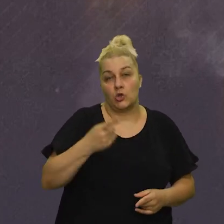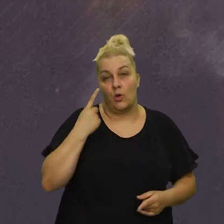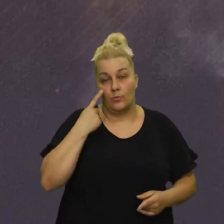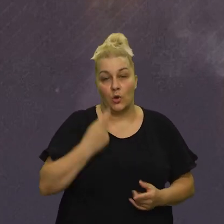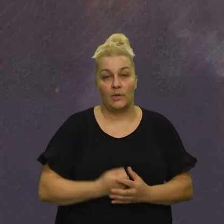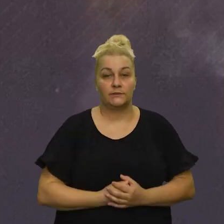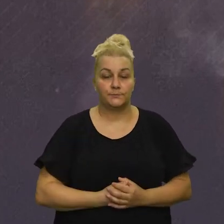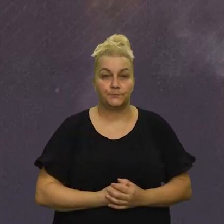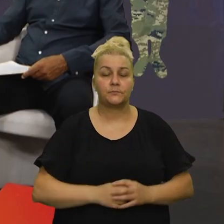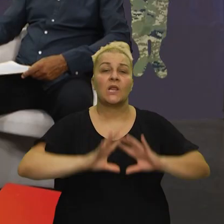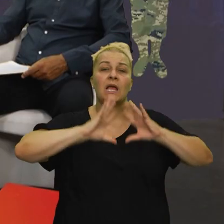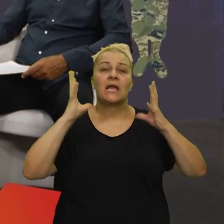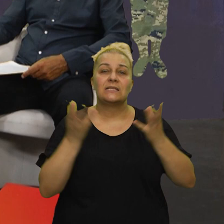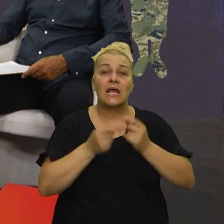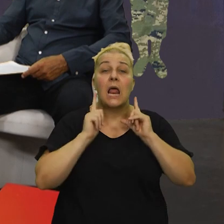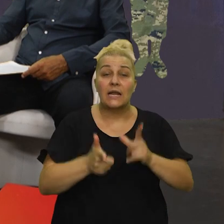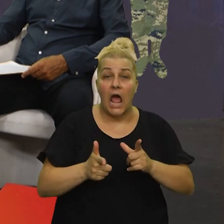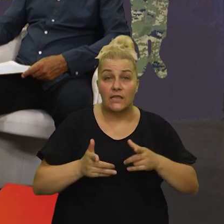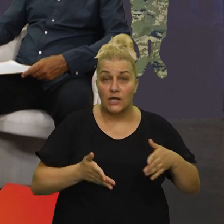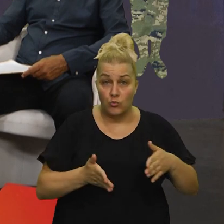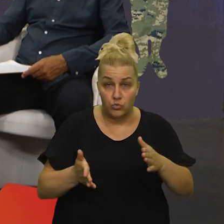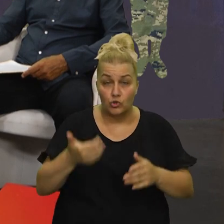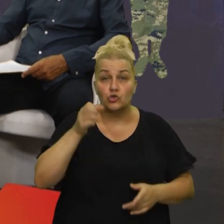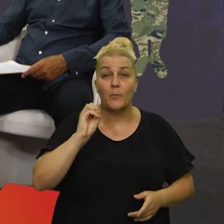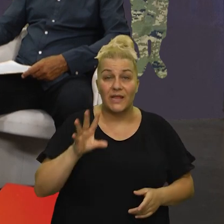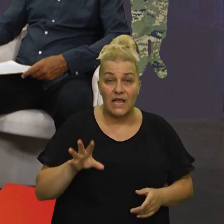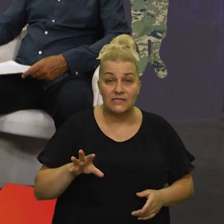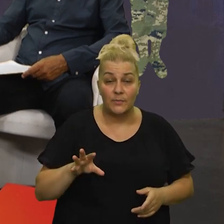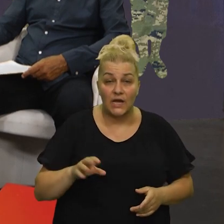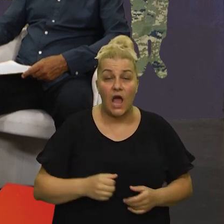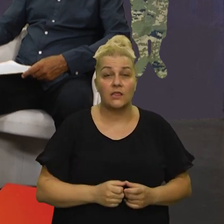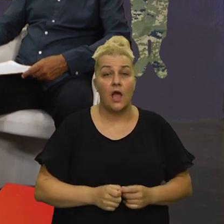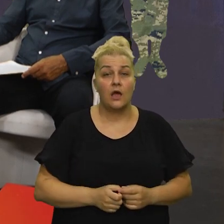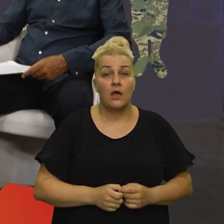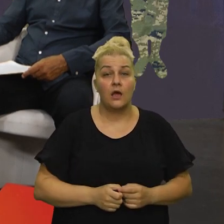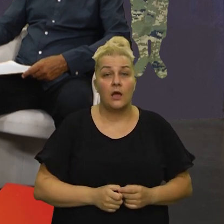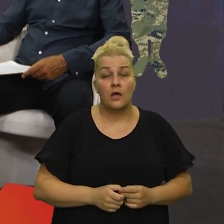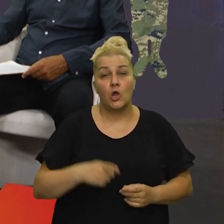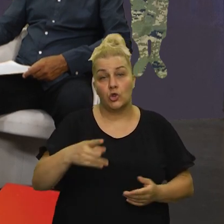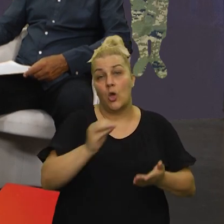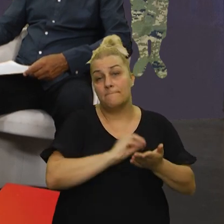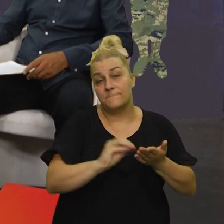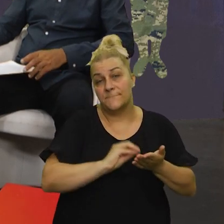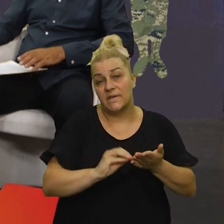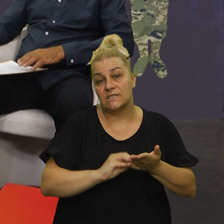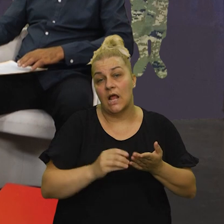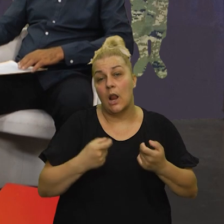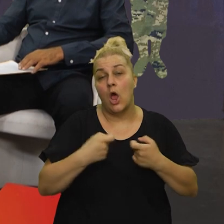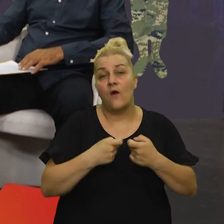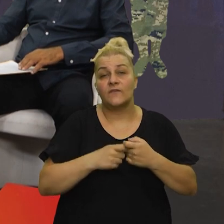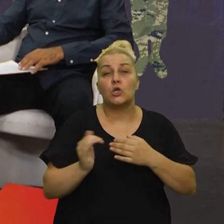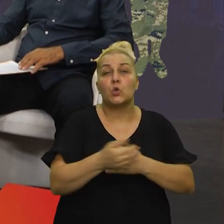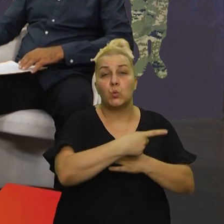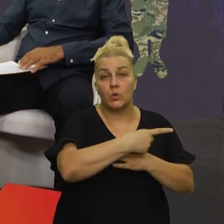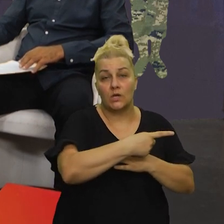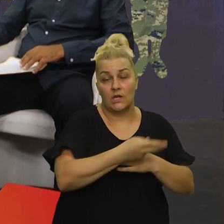njemu. Cijeli ratni put 115. brigada Ivane je ispisala na samom jugu